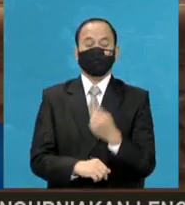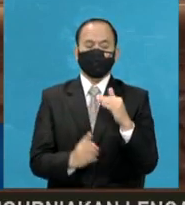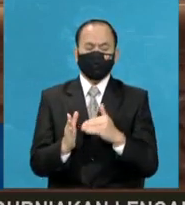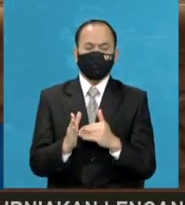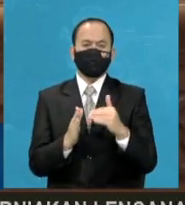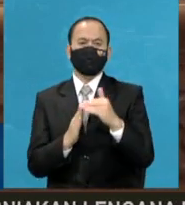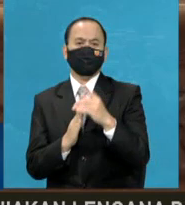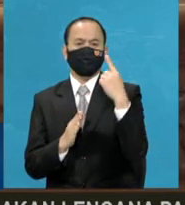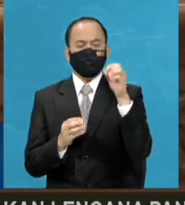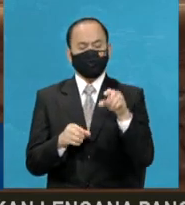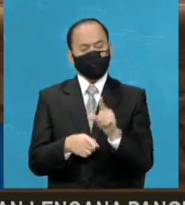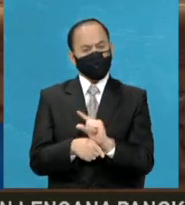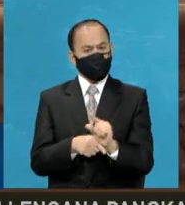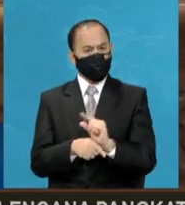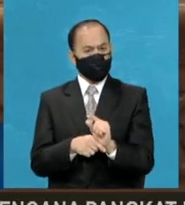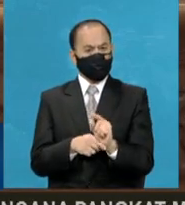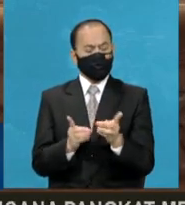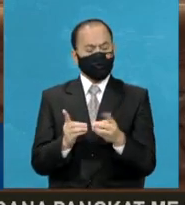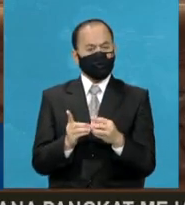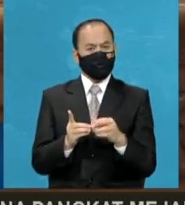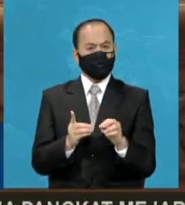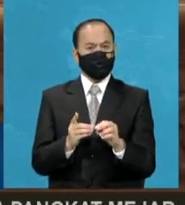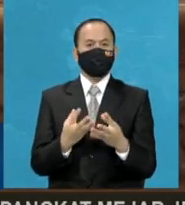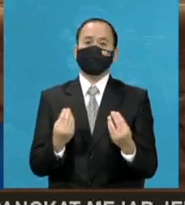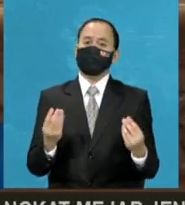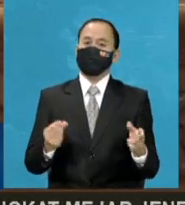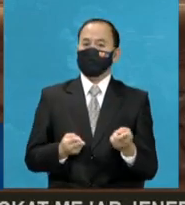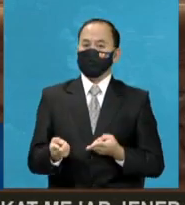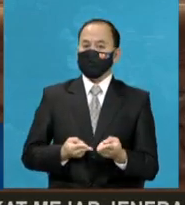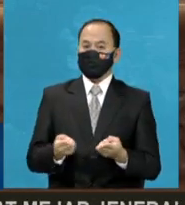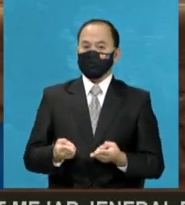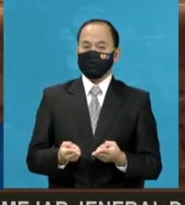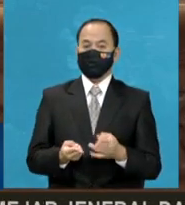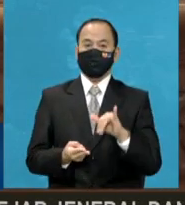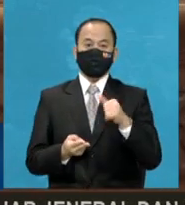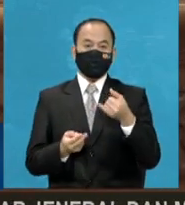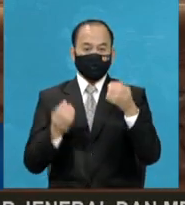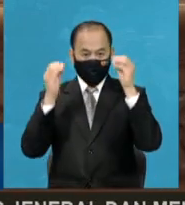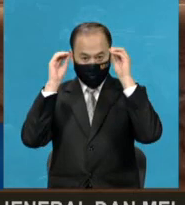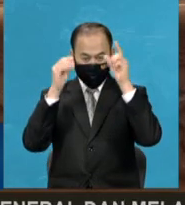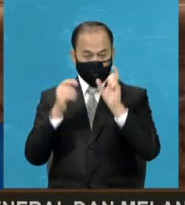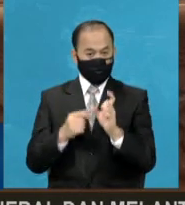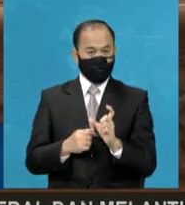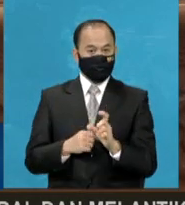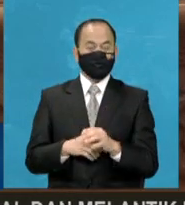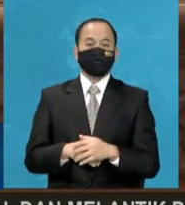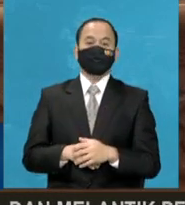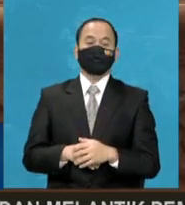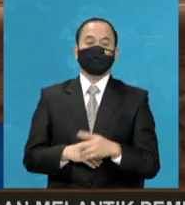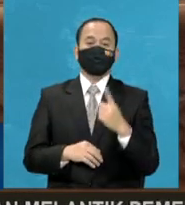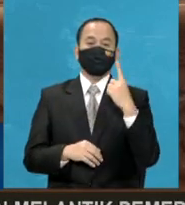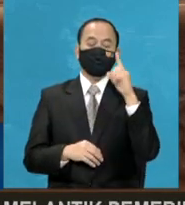tingkatkan lagi penggunaan digital lagi banyak usaha-usaha yang dibuat oleh media Panama 7 jabatan pengajian Islam untuk